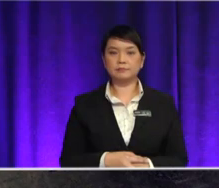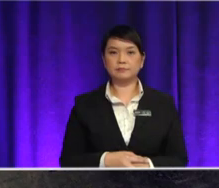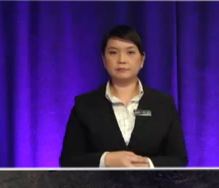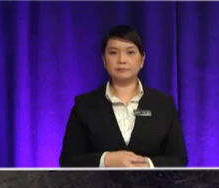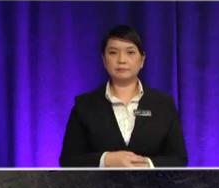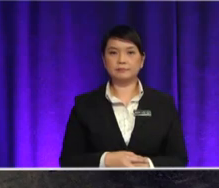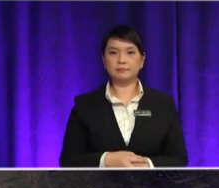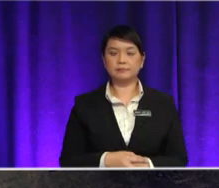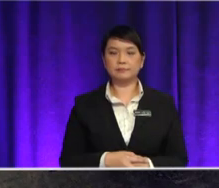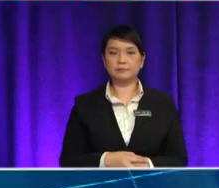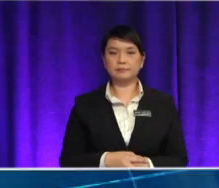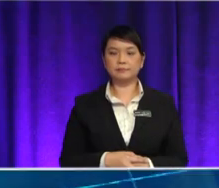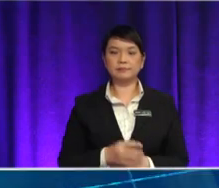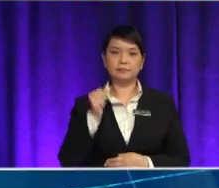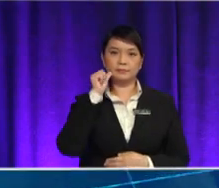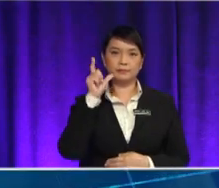Alia. Hari ini saya